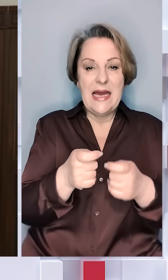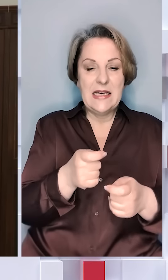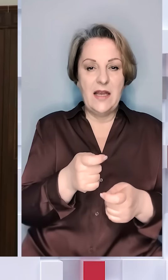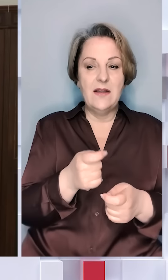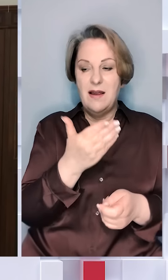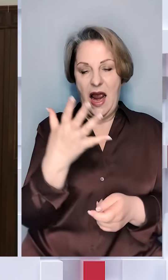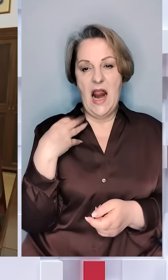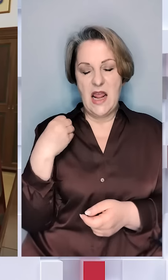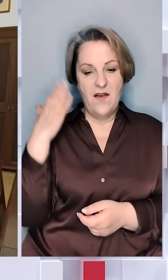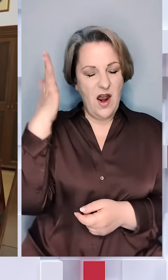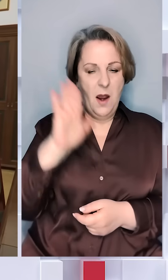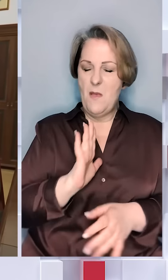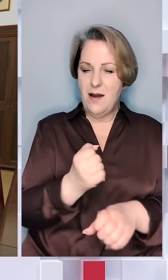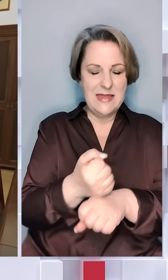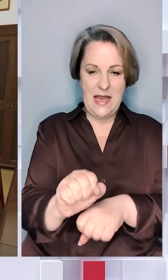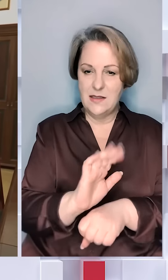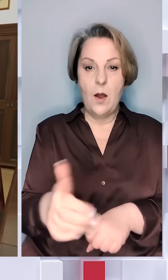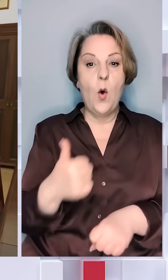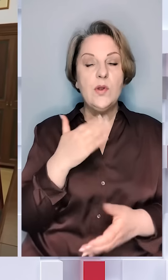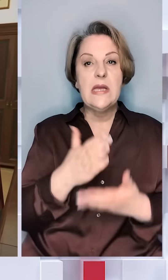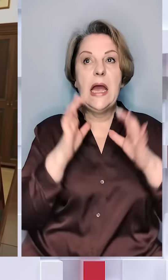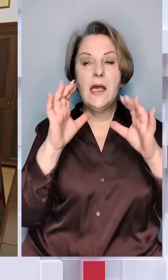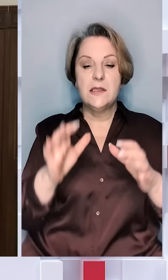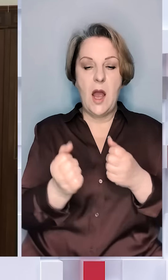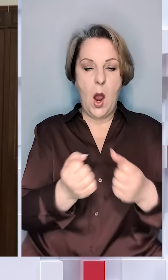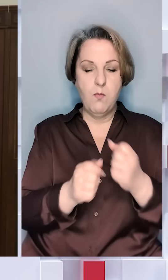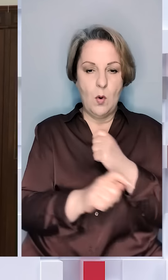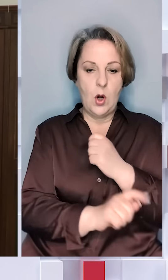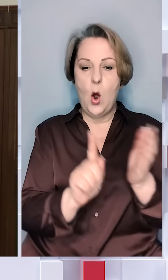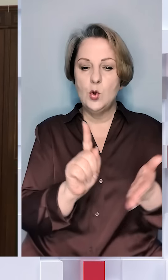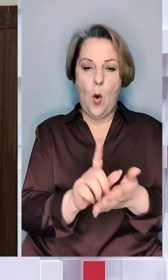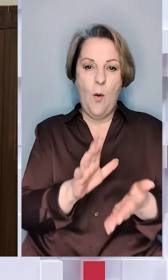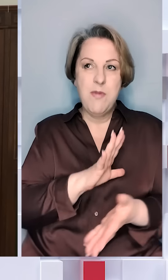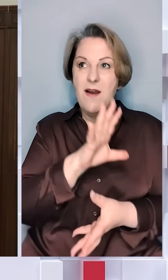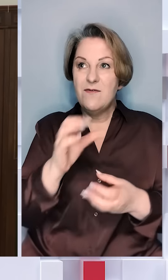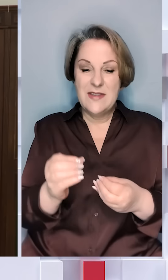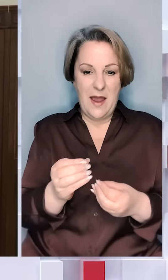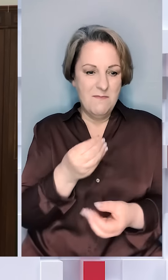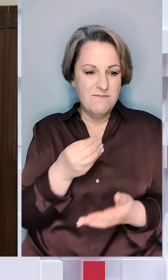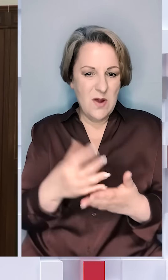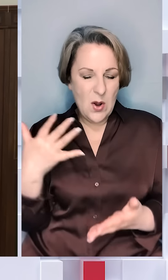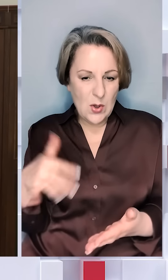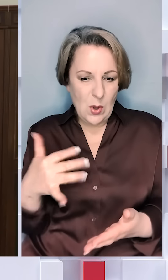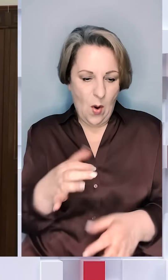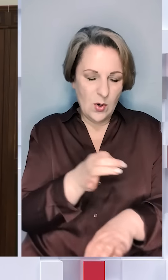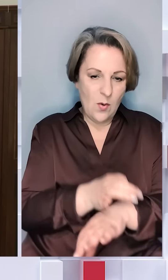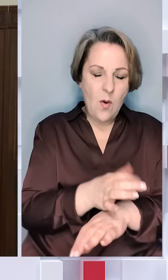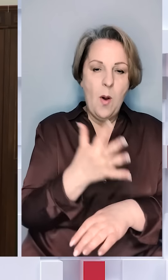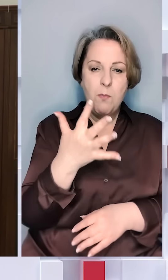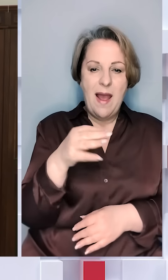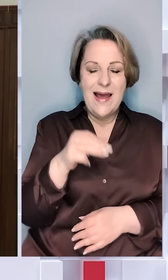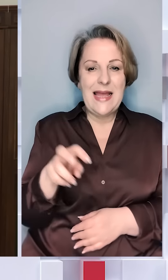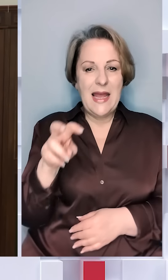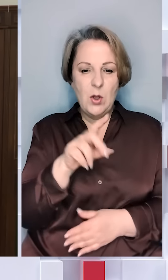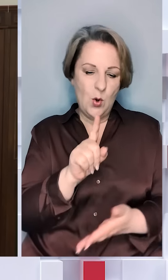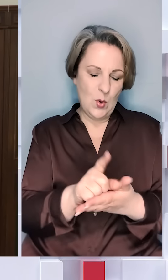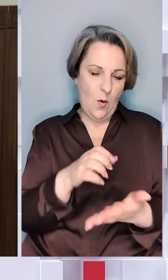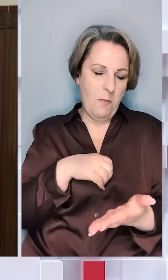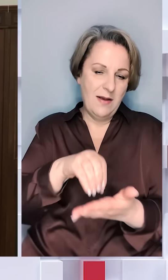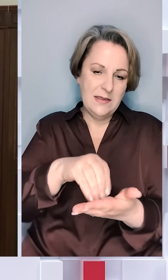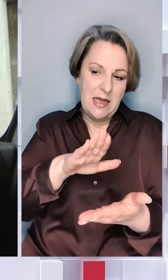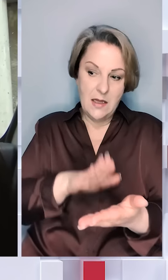не силував і не примушував. У нас є закон про боротьбу з корупцією. Воно має бути задекларовано. Тобто годинник Cartier за 5 тисяч доларів точно має